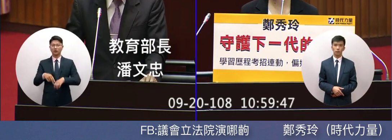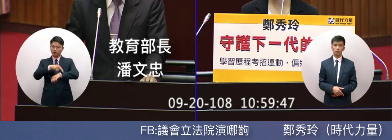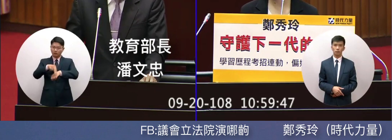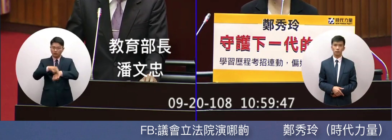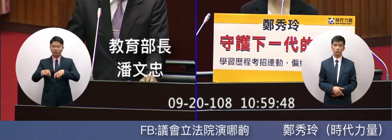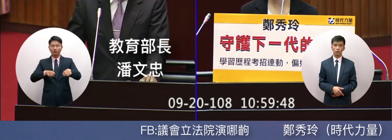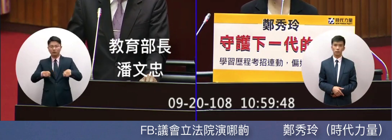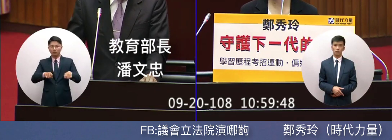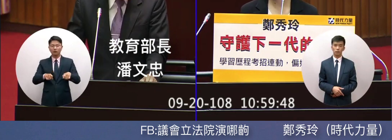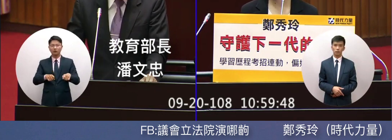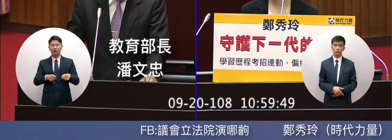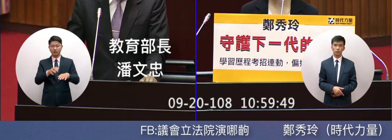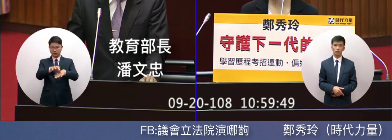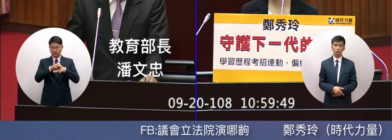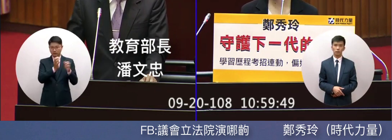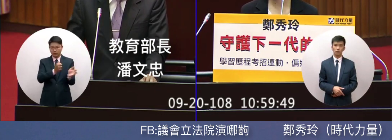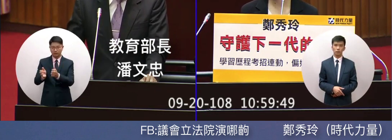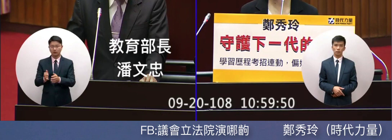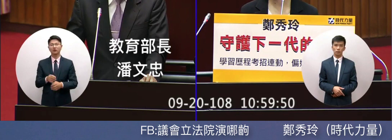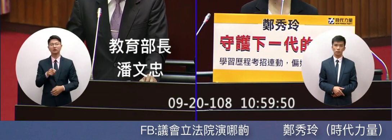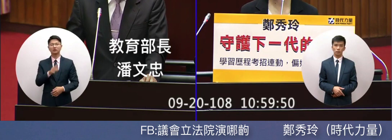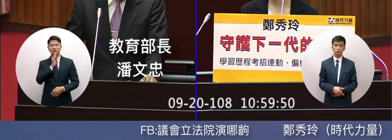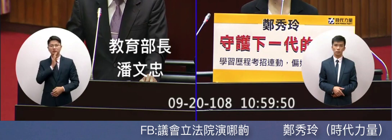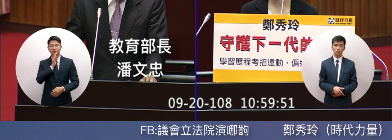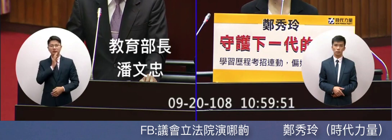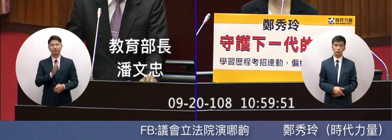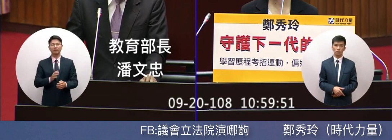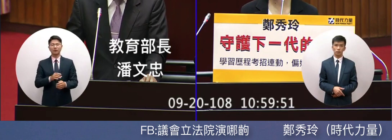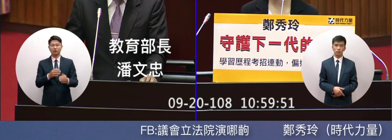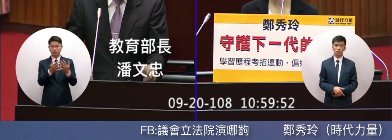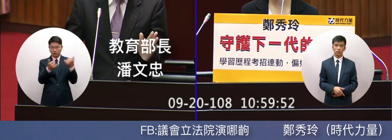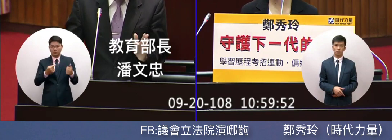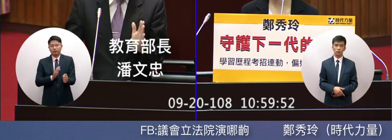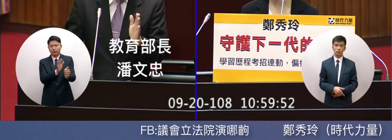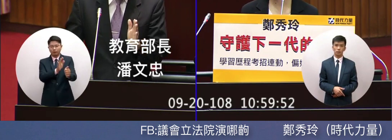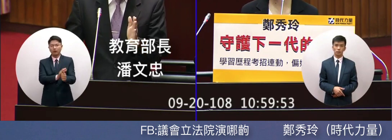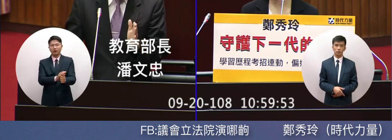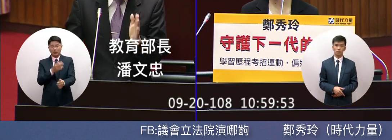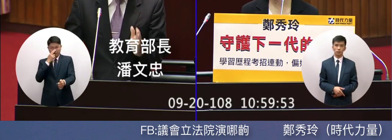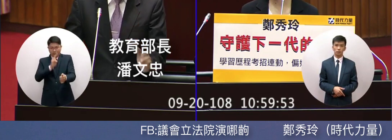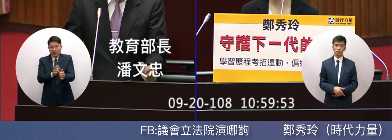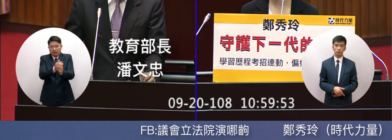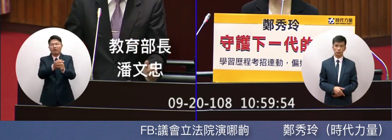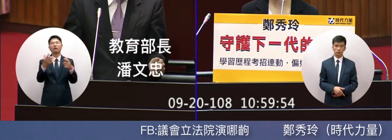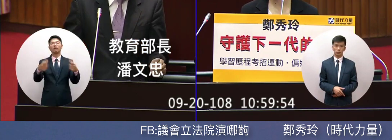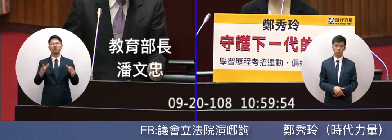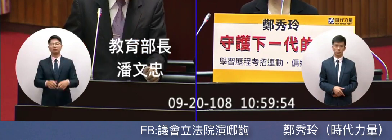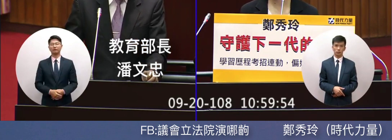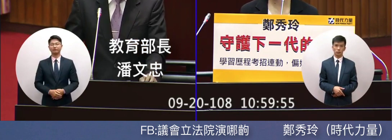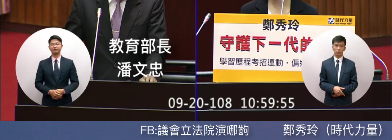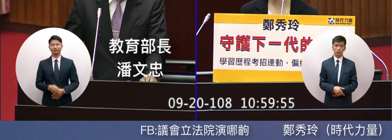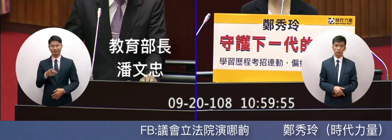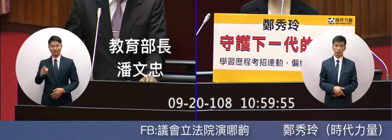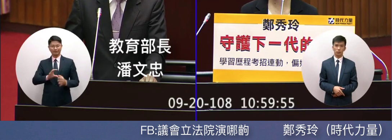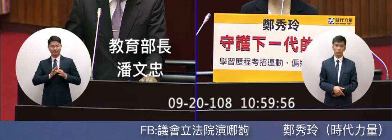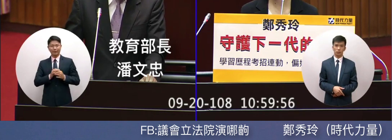划跟开设啊，它确实是在帮助学生，不是在限制学生。尤其我想委员关心偏乡啊，